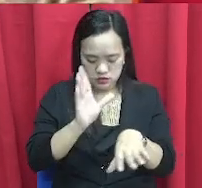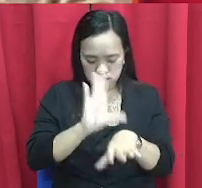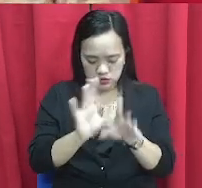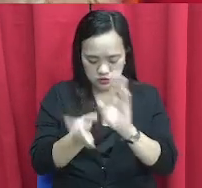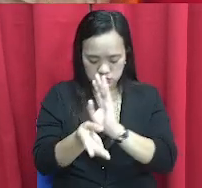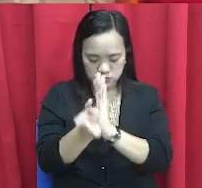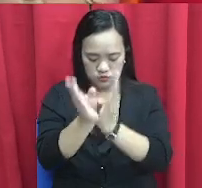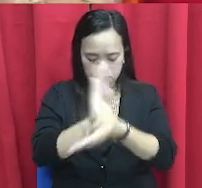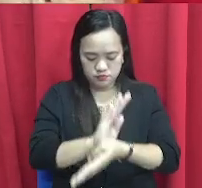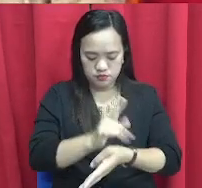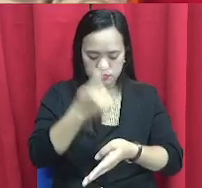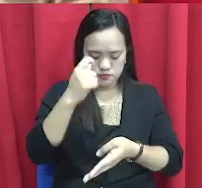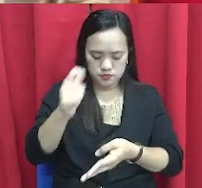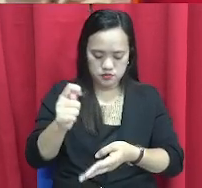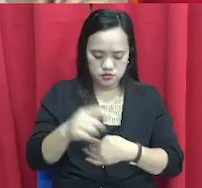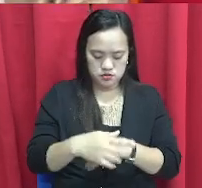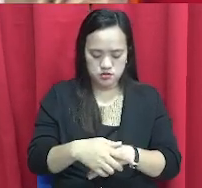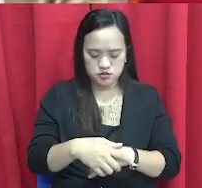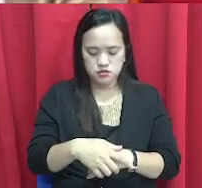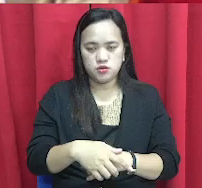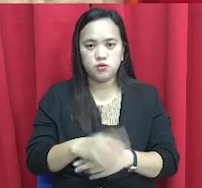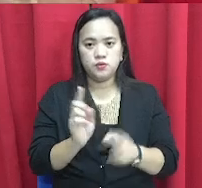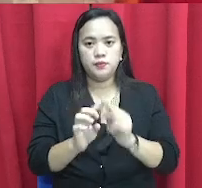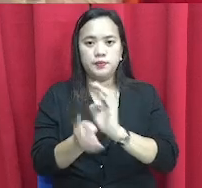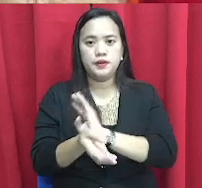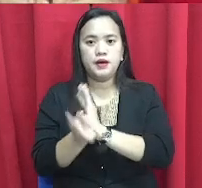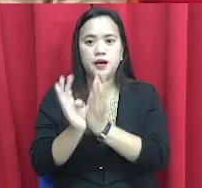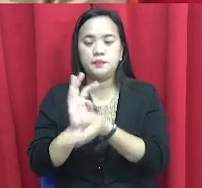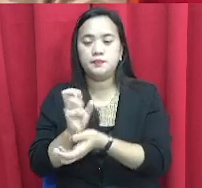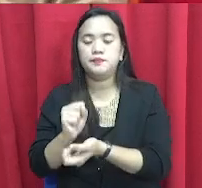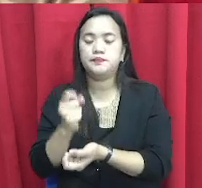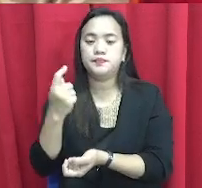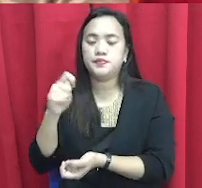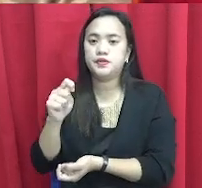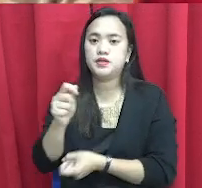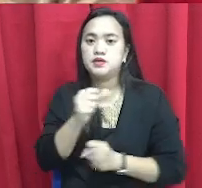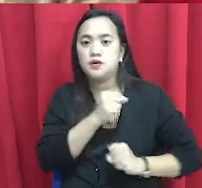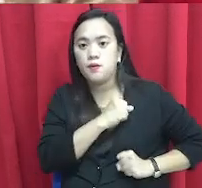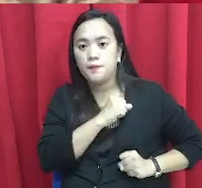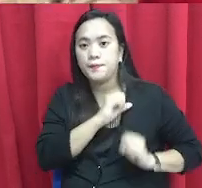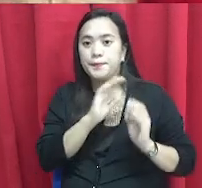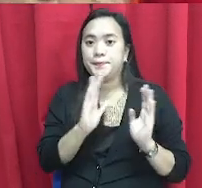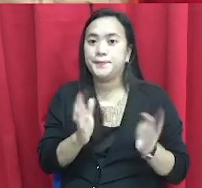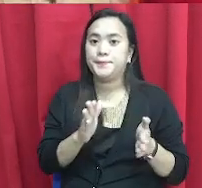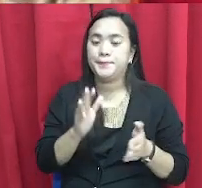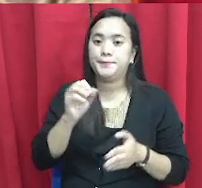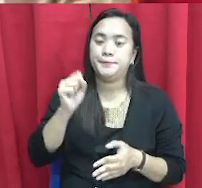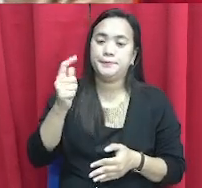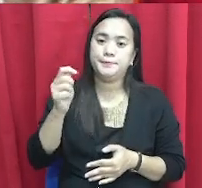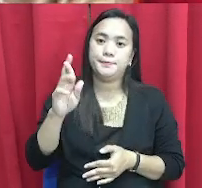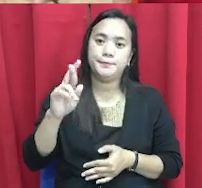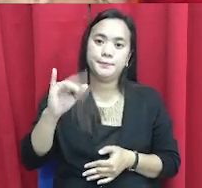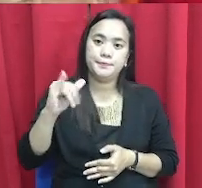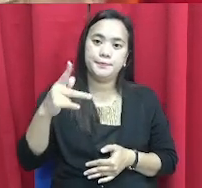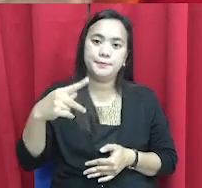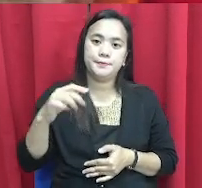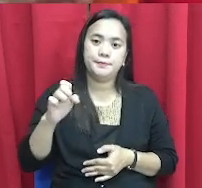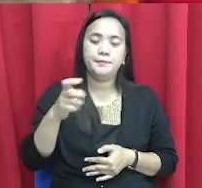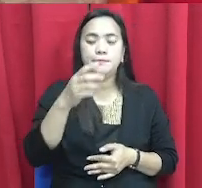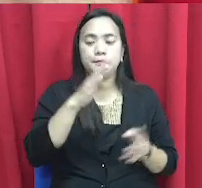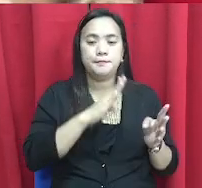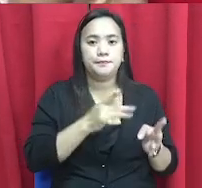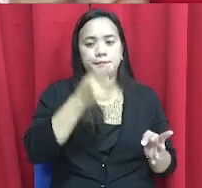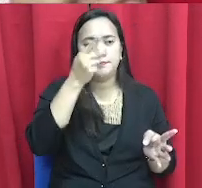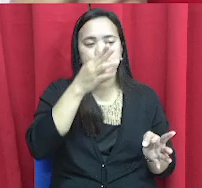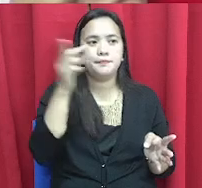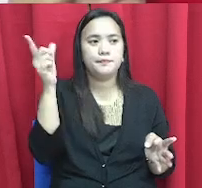kaya mga Striker po kami dito sa simbahan wb 2010 at ah biyaya ng Panginoon at ah katulad